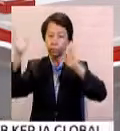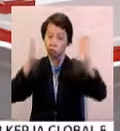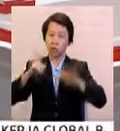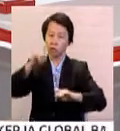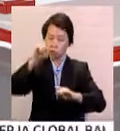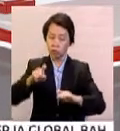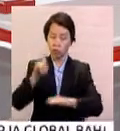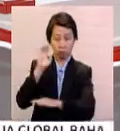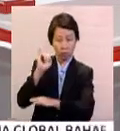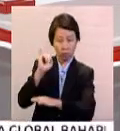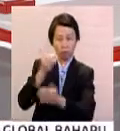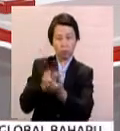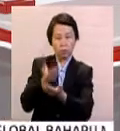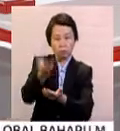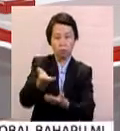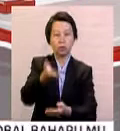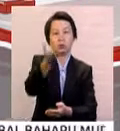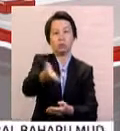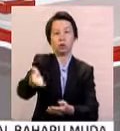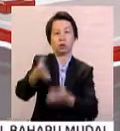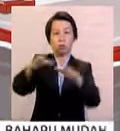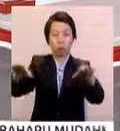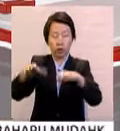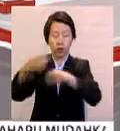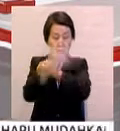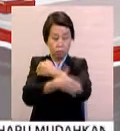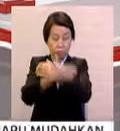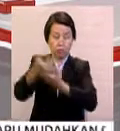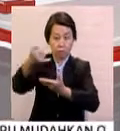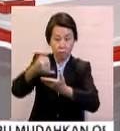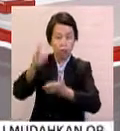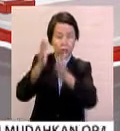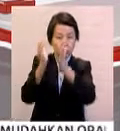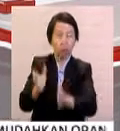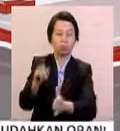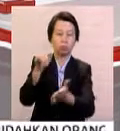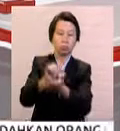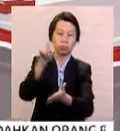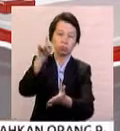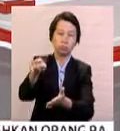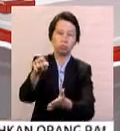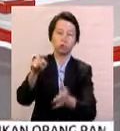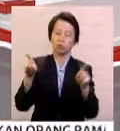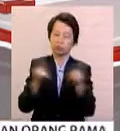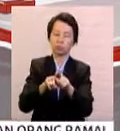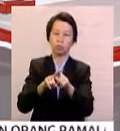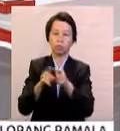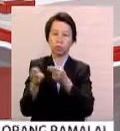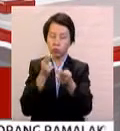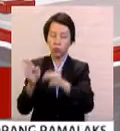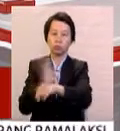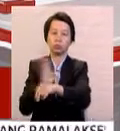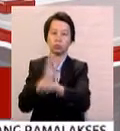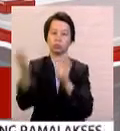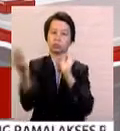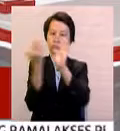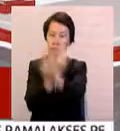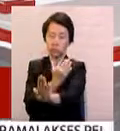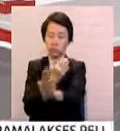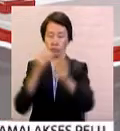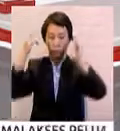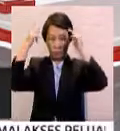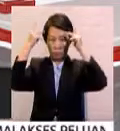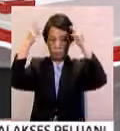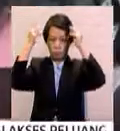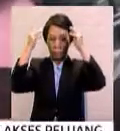perlu menjamin untuk membeli barangan buatan negara pengimport minyak kelapa sawit itu sebagai urus niaga timbal balik. Perdana Menteri